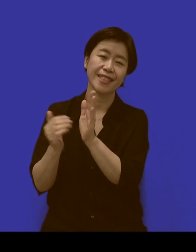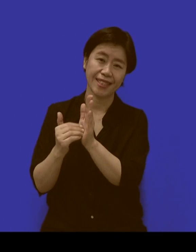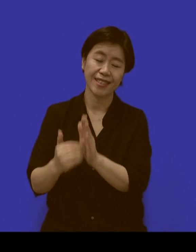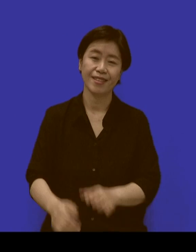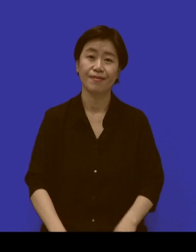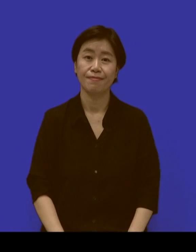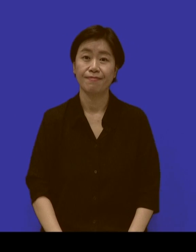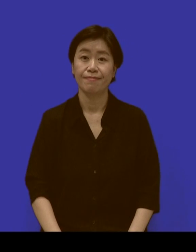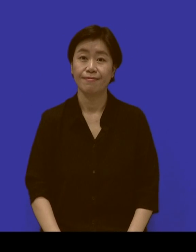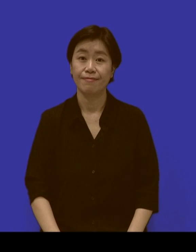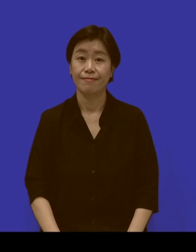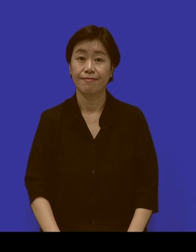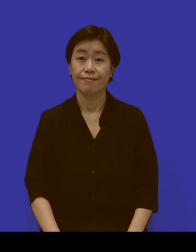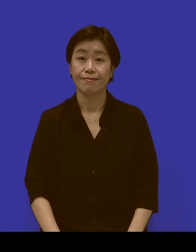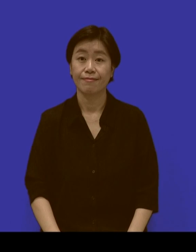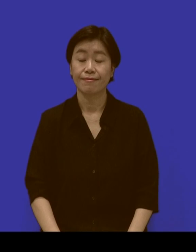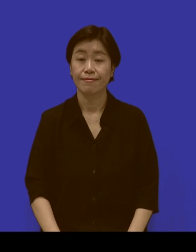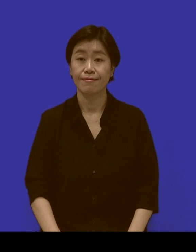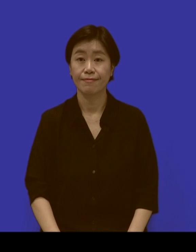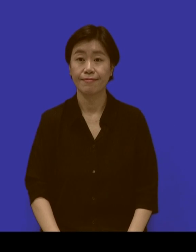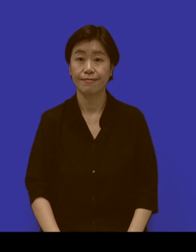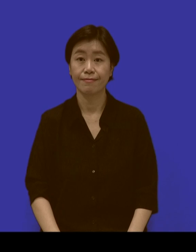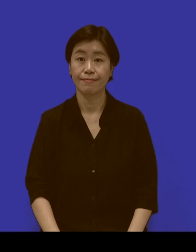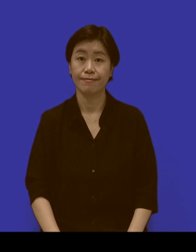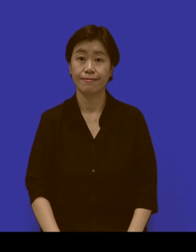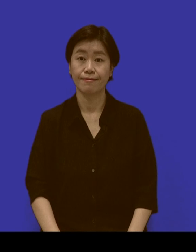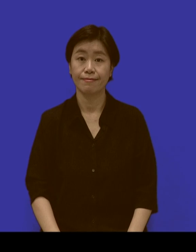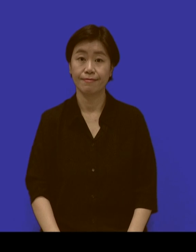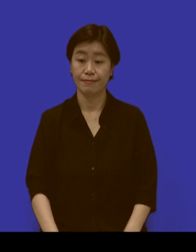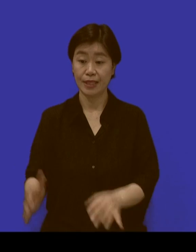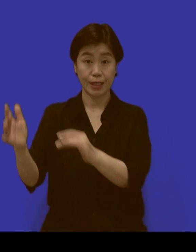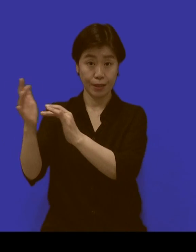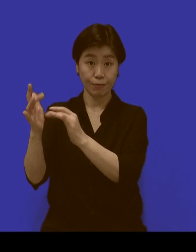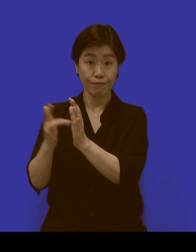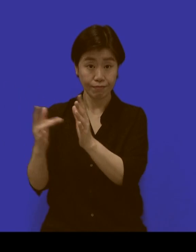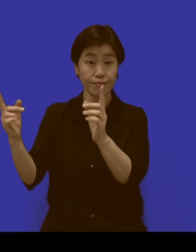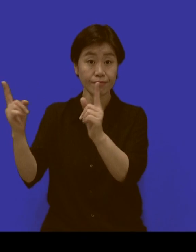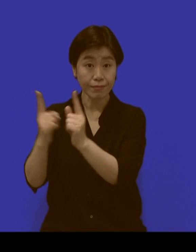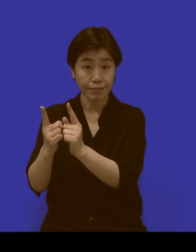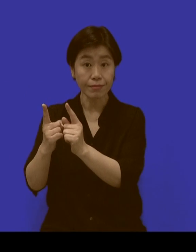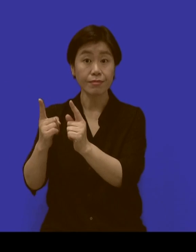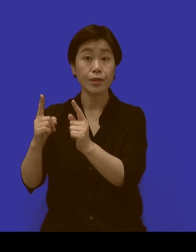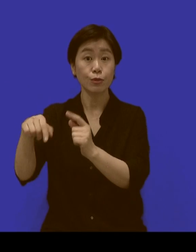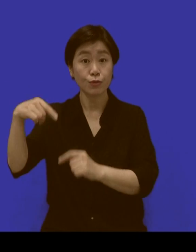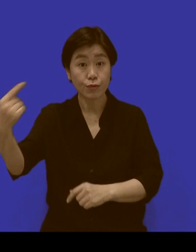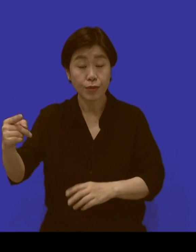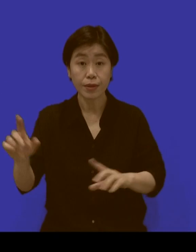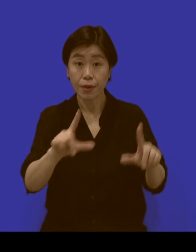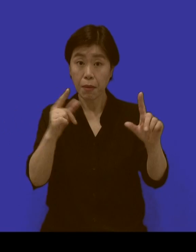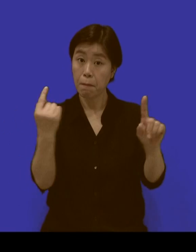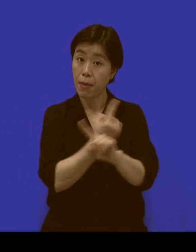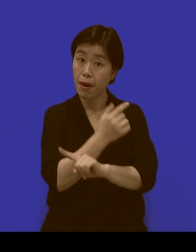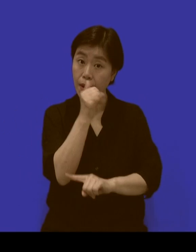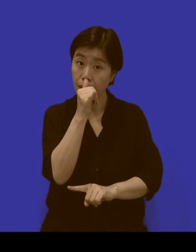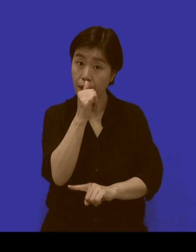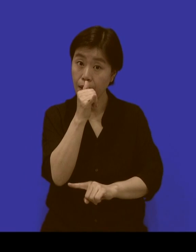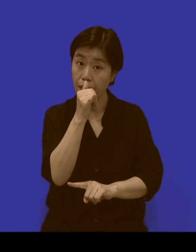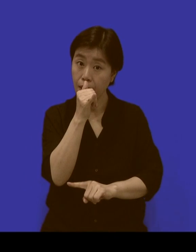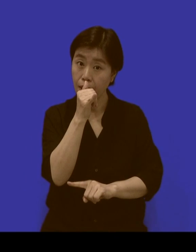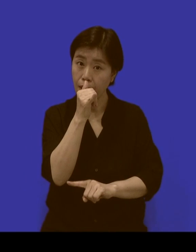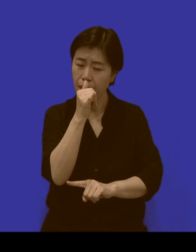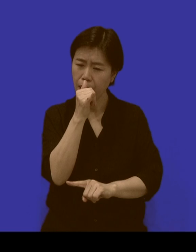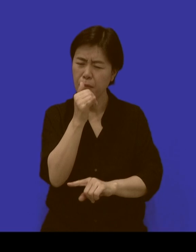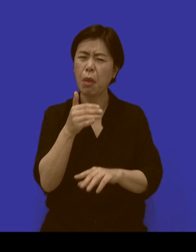수련회 때. 아, 그래요? 네. 그럼 그렇게 하나님을 이제 인격적으로 좀 만나게 되면서 변화도 많이 생겼겠네요. 네, 근데 그게